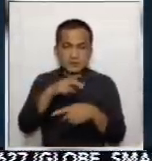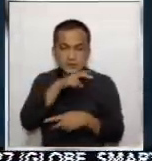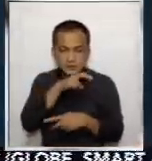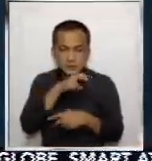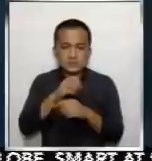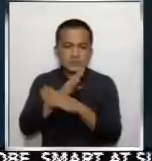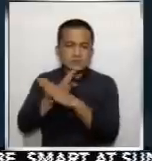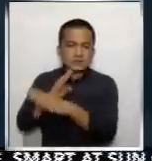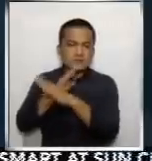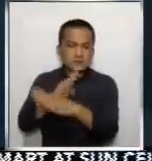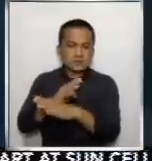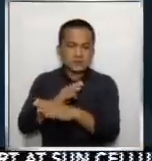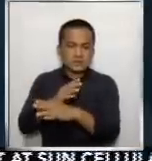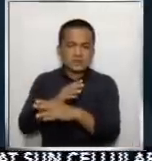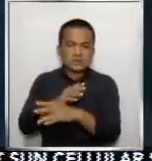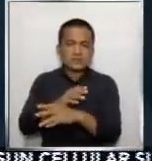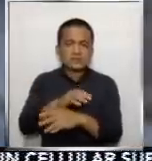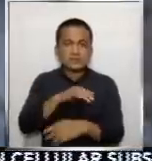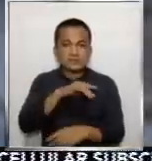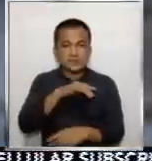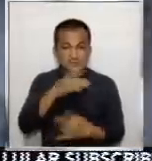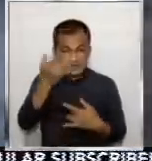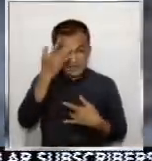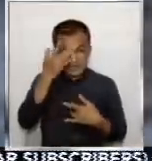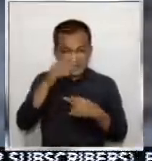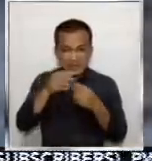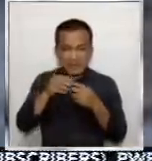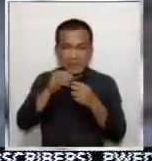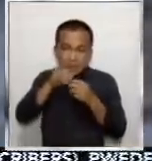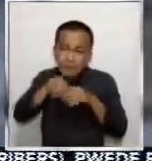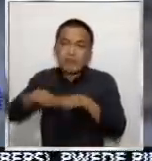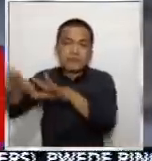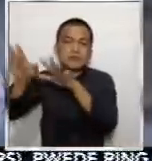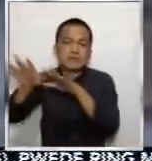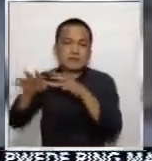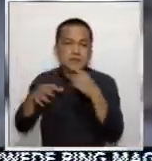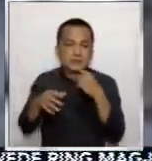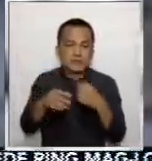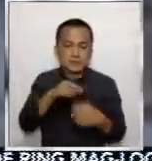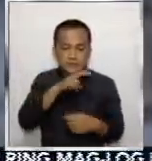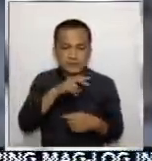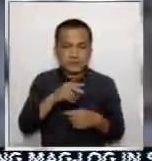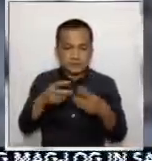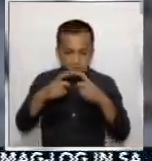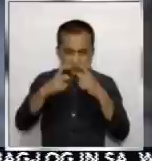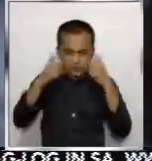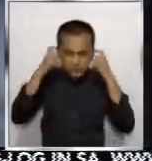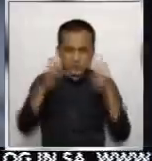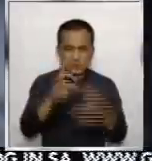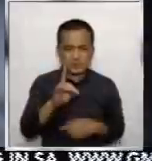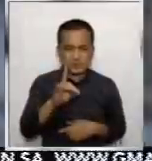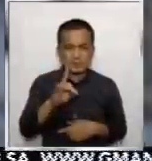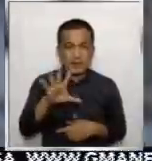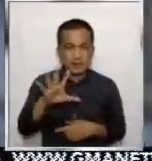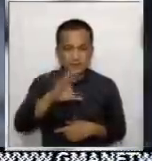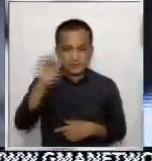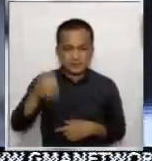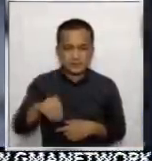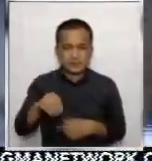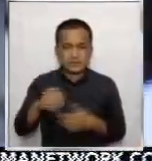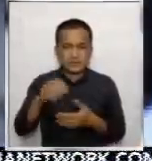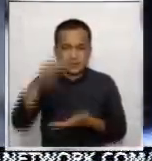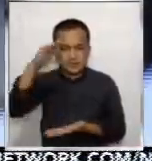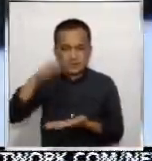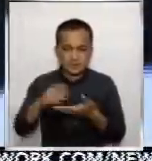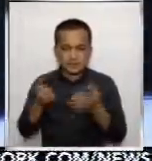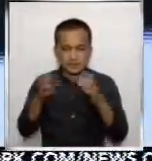may sakit na ikalat pa ang virus. Kapag may suot na face mask, 85% ang nababawas sa chance ang mahawa sa